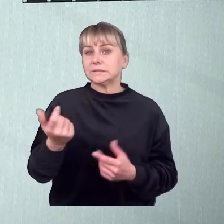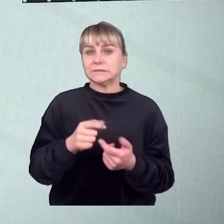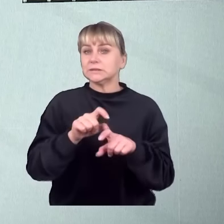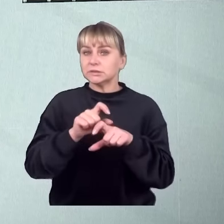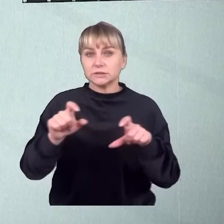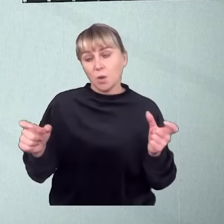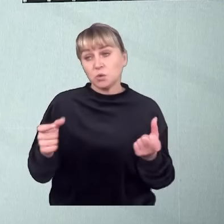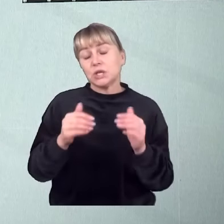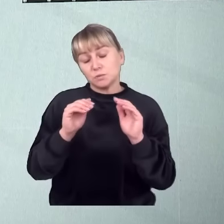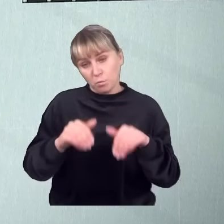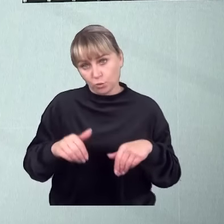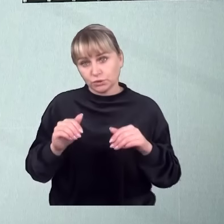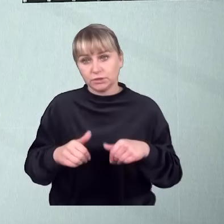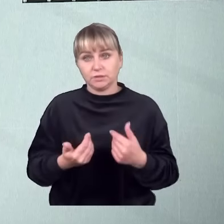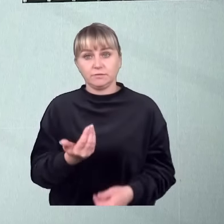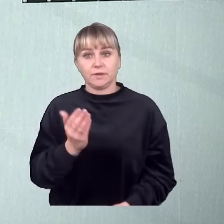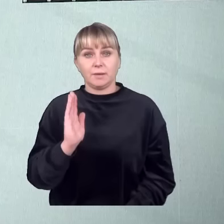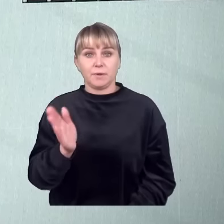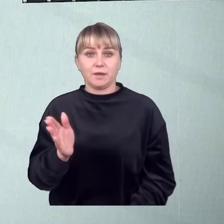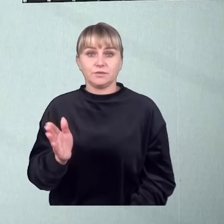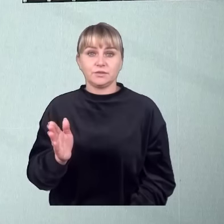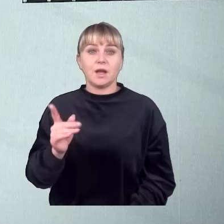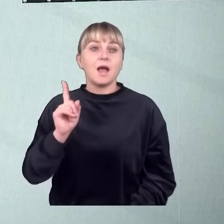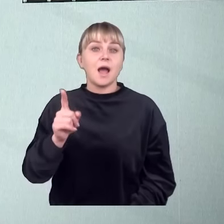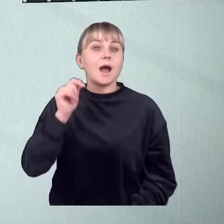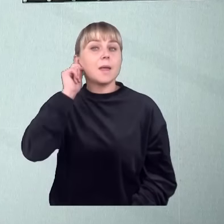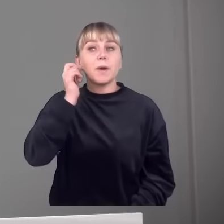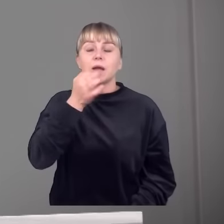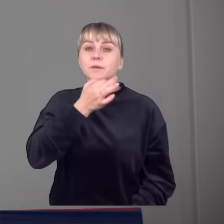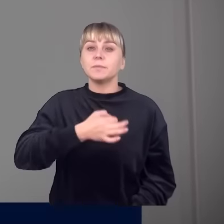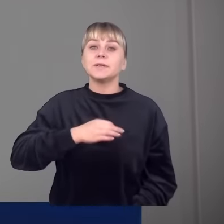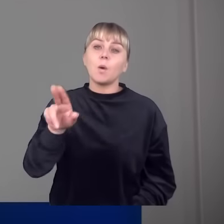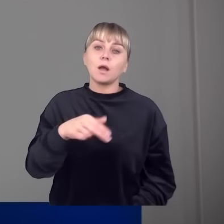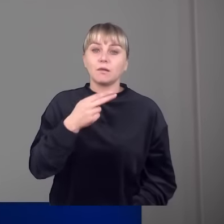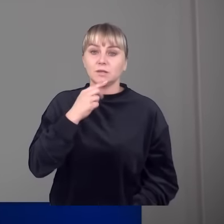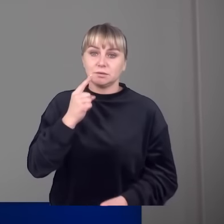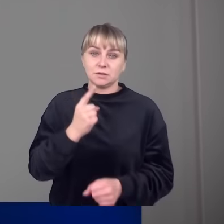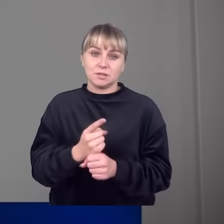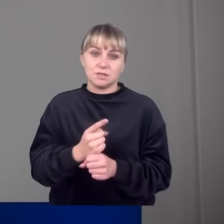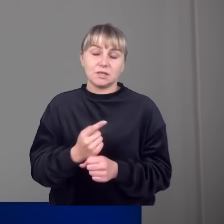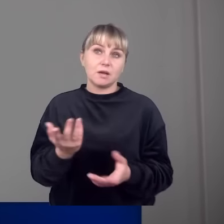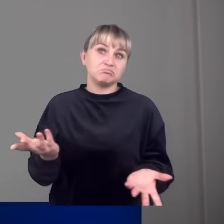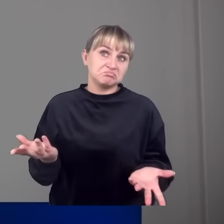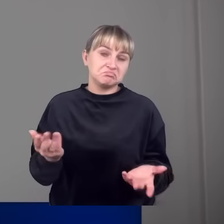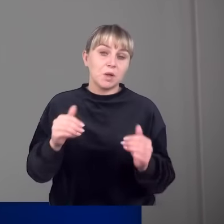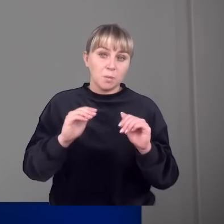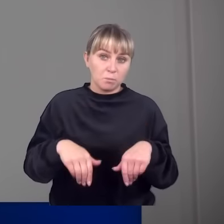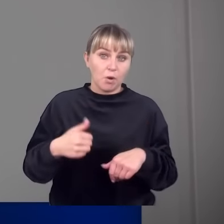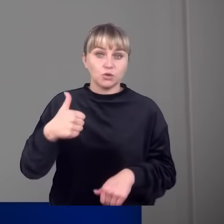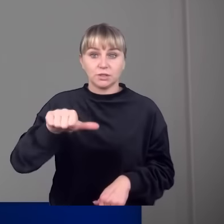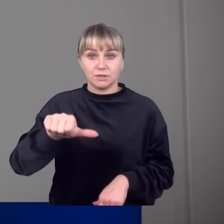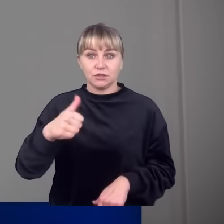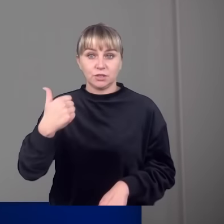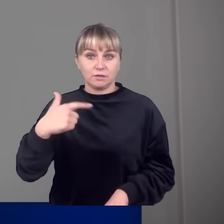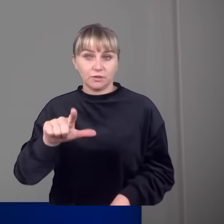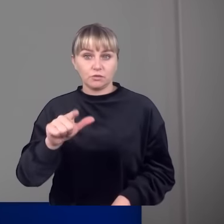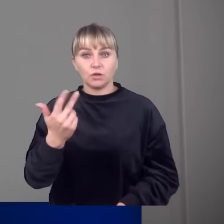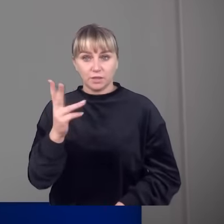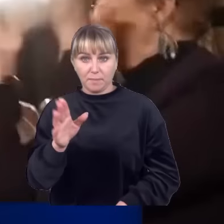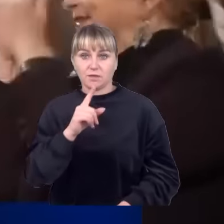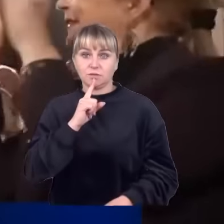opcja możliwa, ale pani redaktor pytała, kiedy zapadną decyzje. Myślę, że w ciągu tygodnia, dwóch te decyzje zapadną,